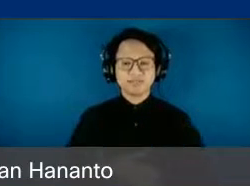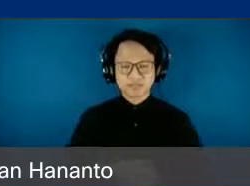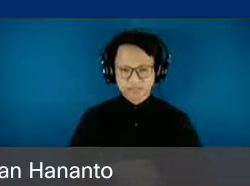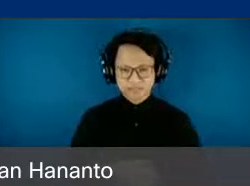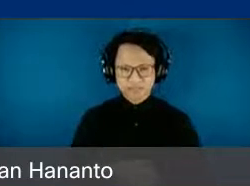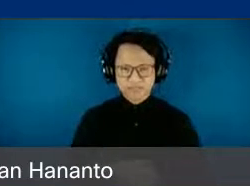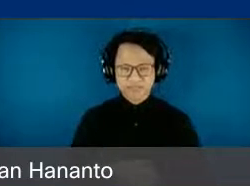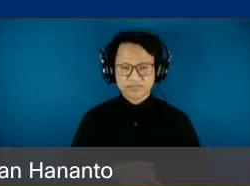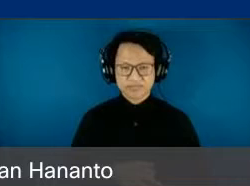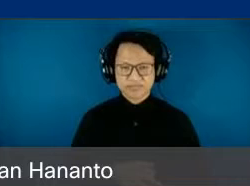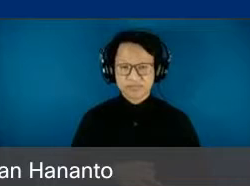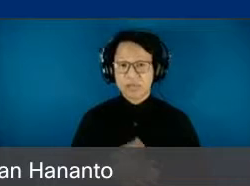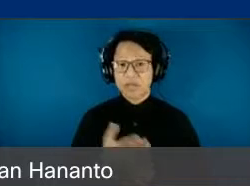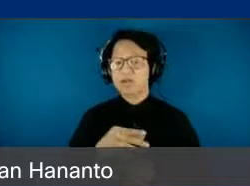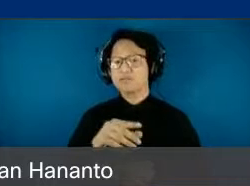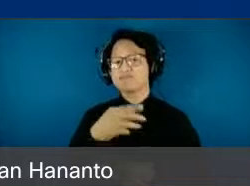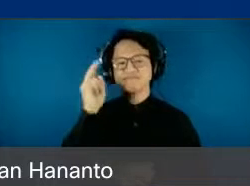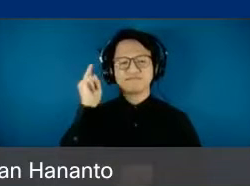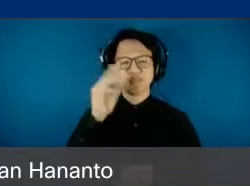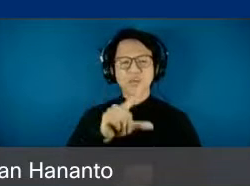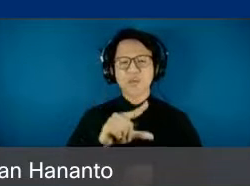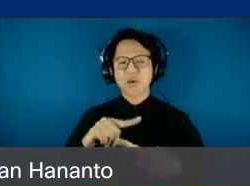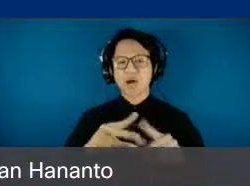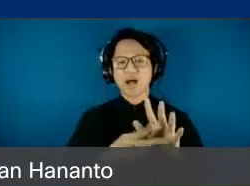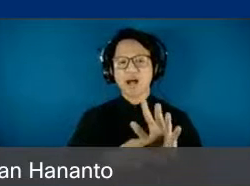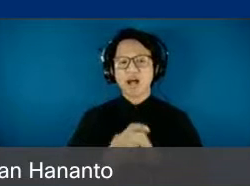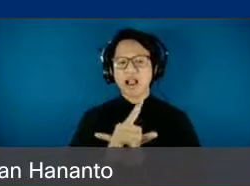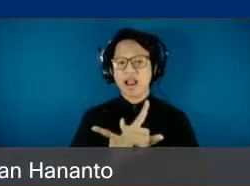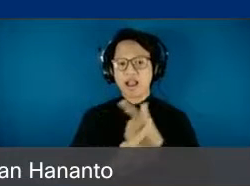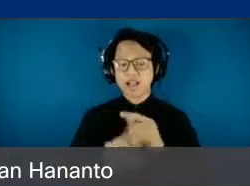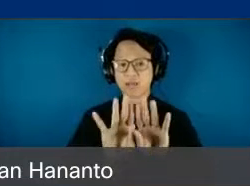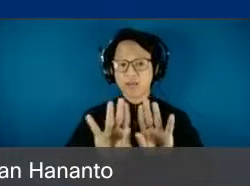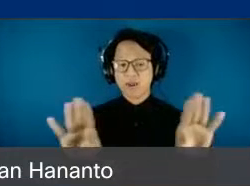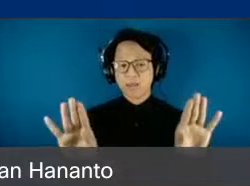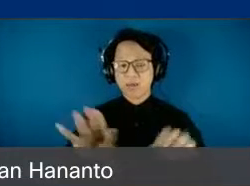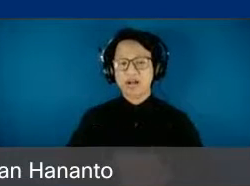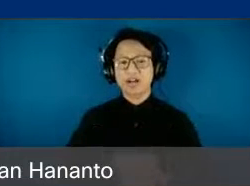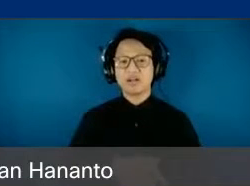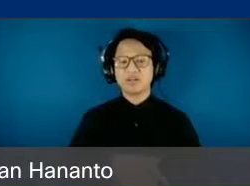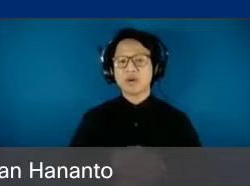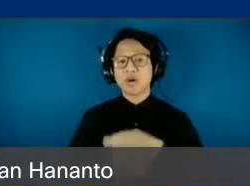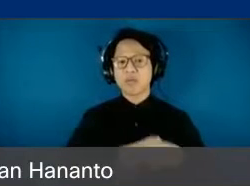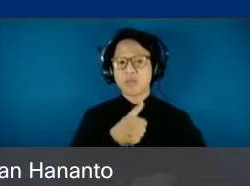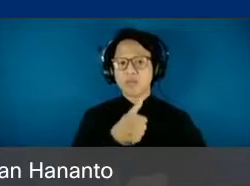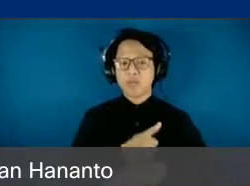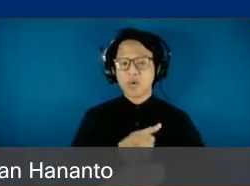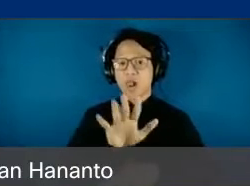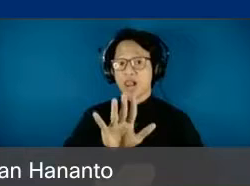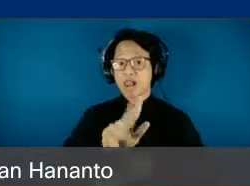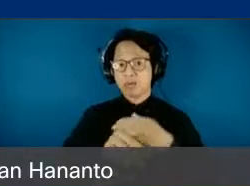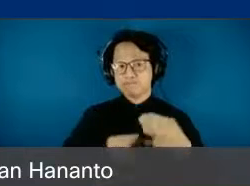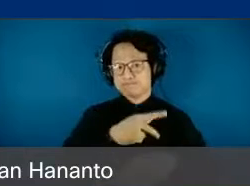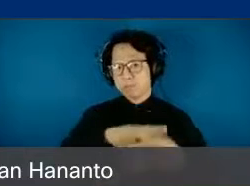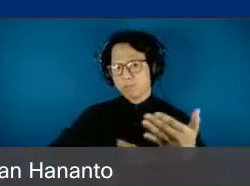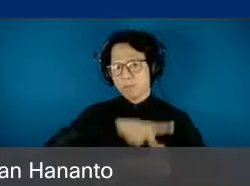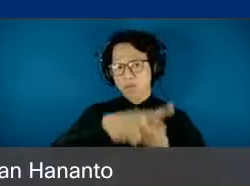jadi dari Ibu Lindsay, sebagai pembukaan, sebagai dari Chief of Party, ini proyek selama 5 tahun yang didanai